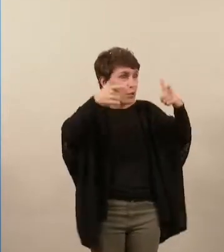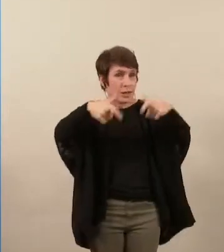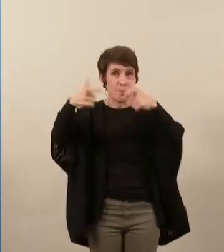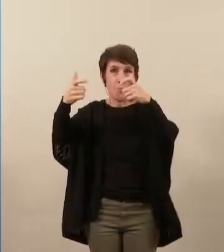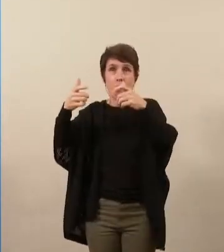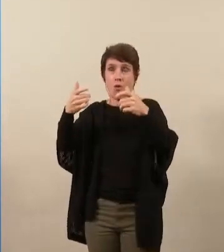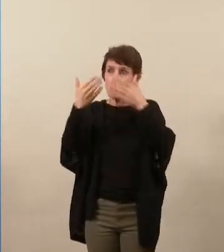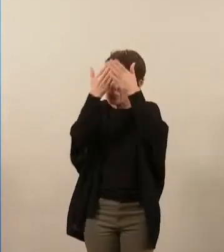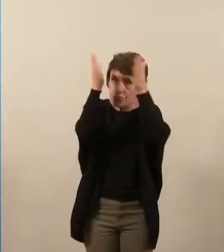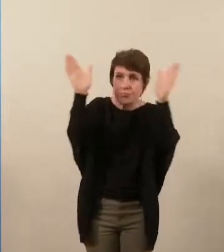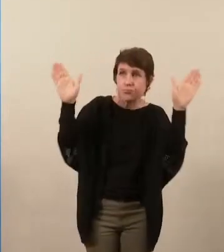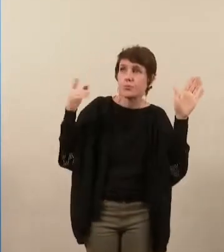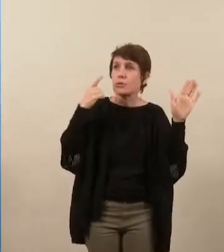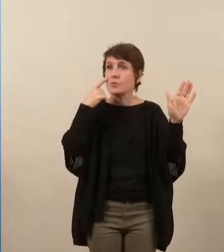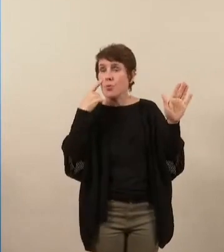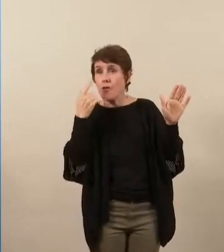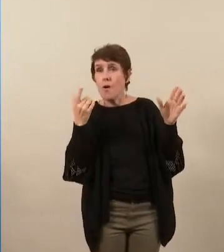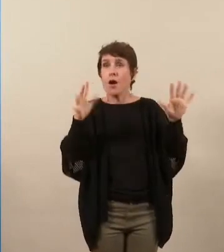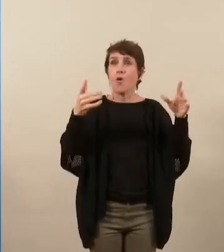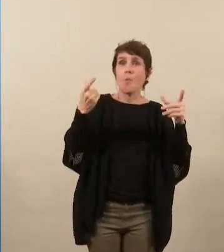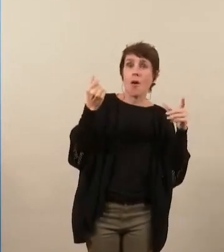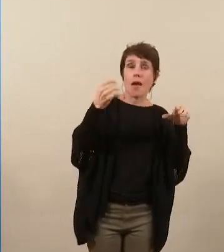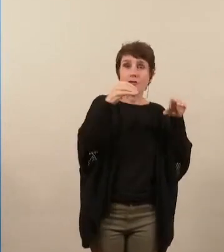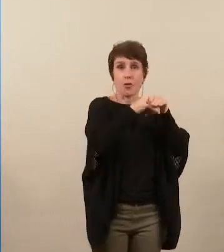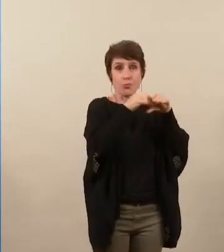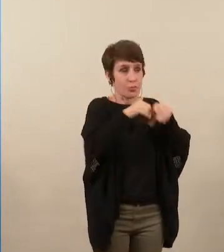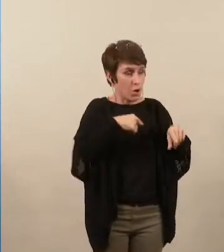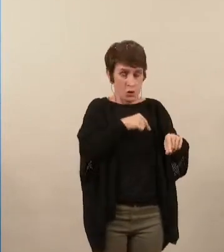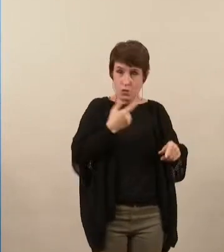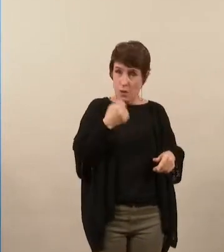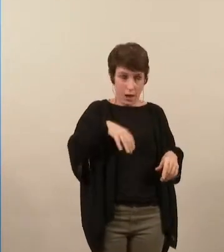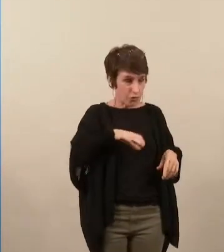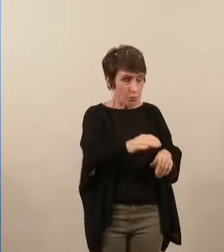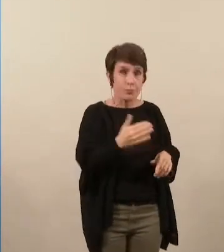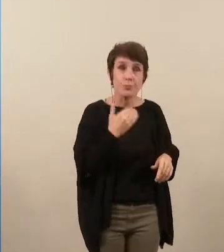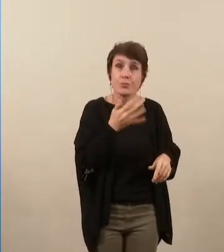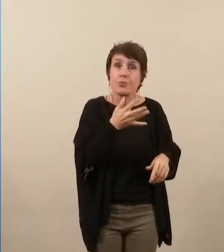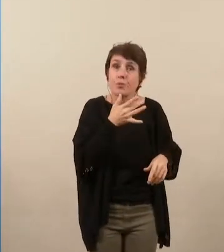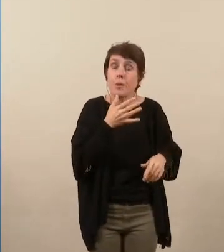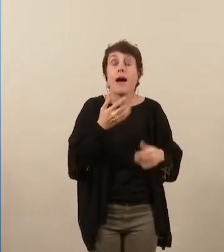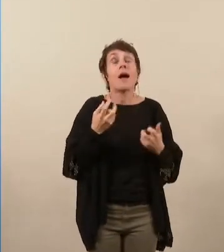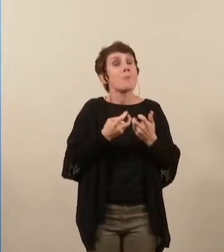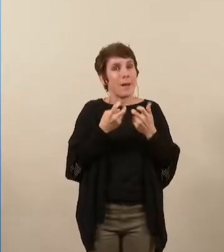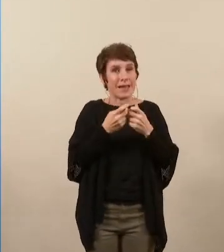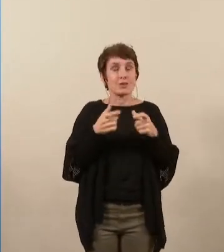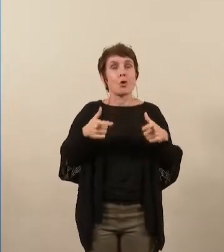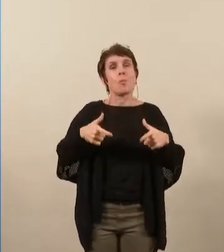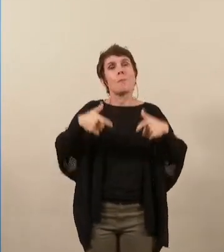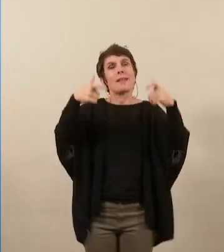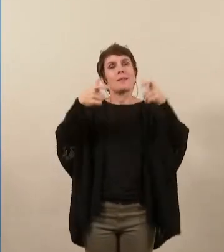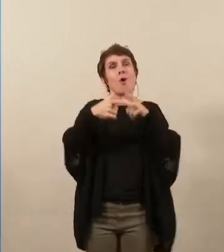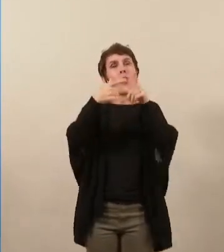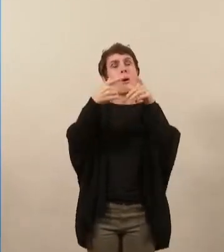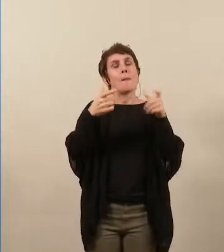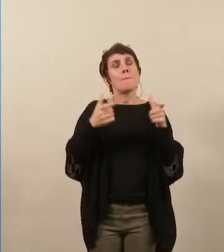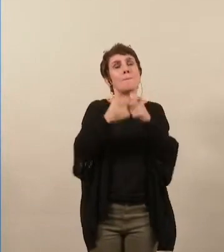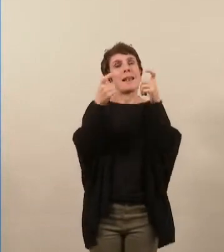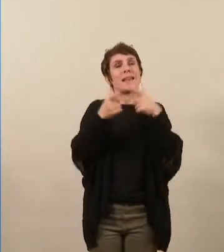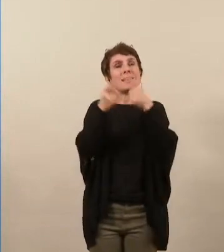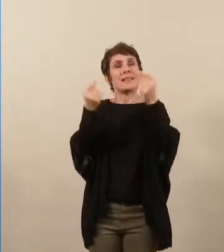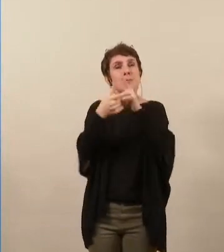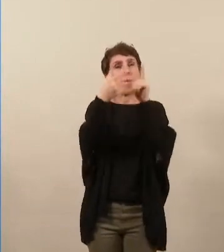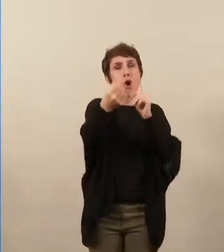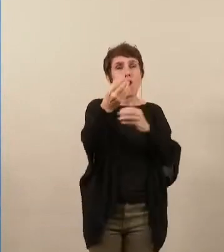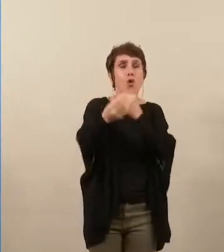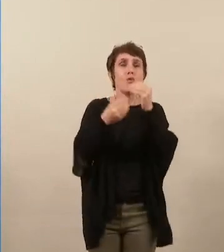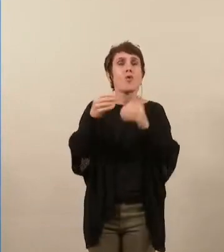et pour lesquels nous n'avons pas les moyens d'investir. Je pense par exemple au Palais des Sports et à l'ancien musée de